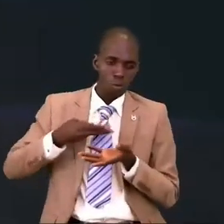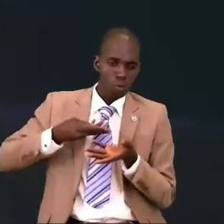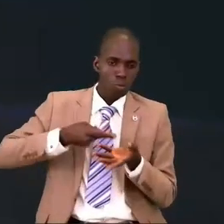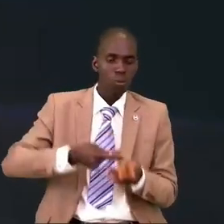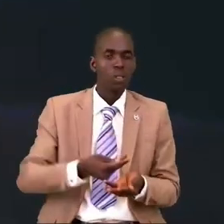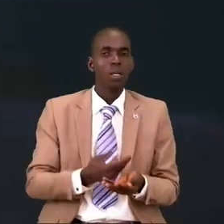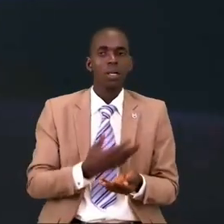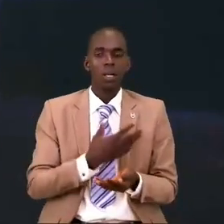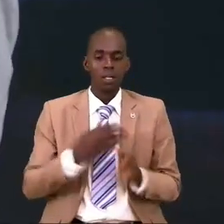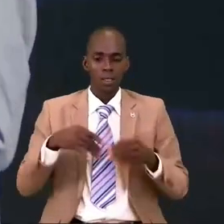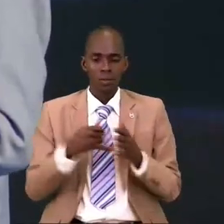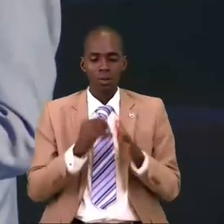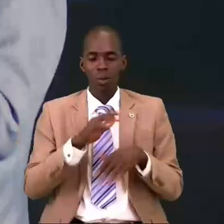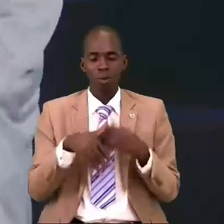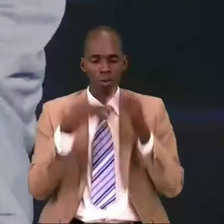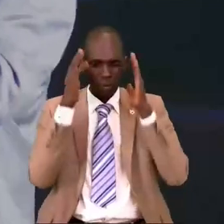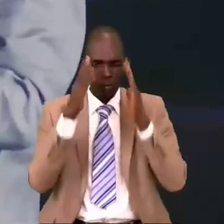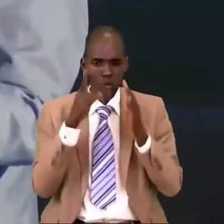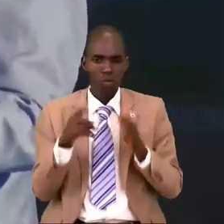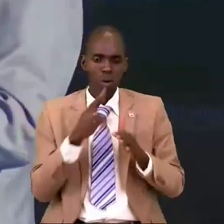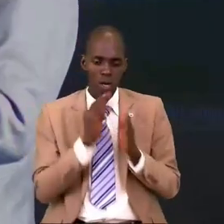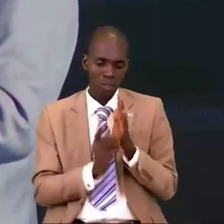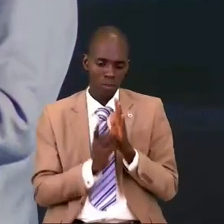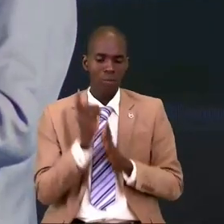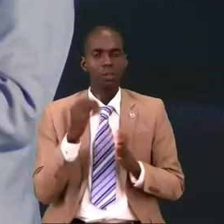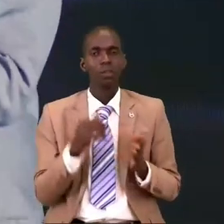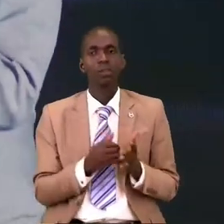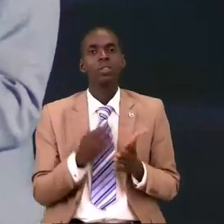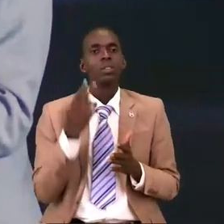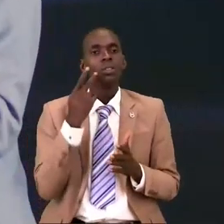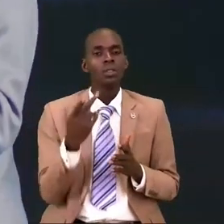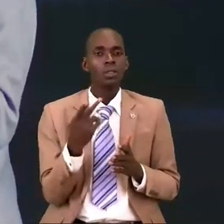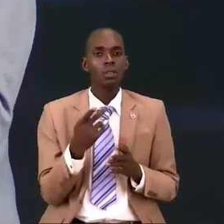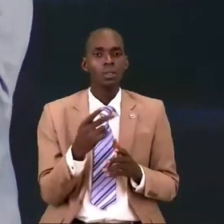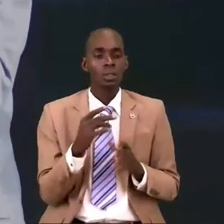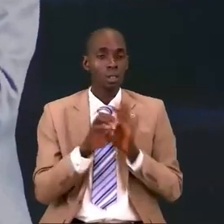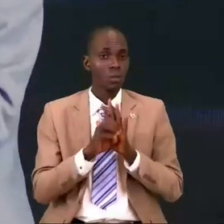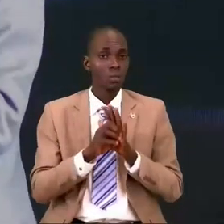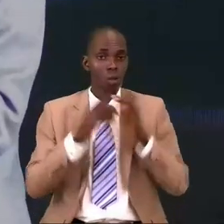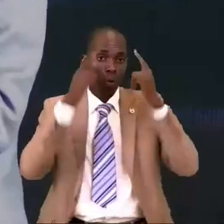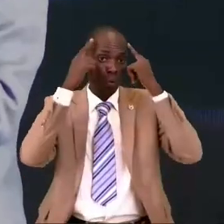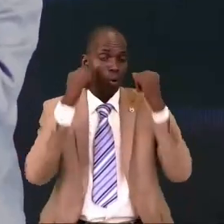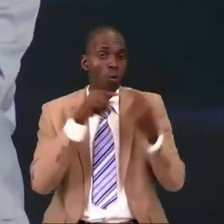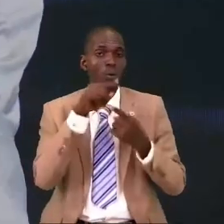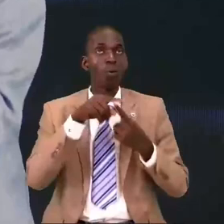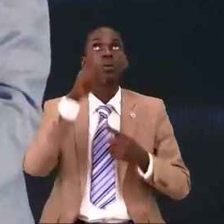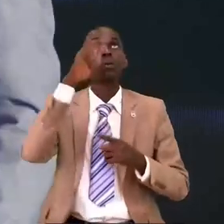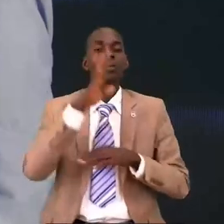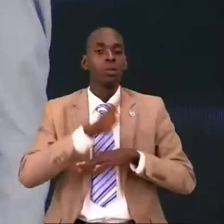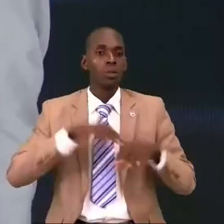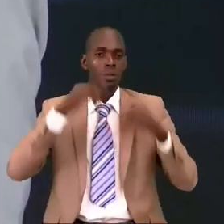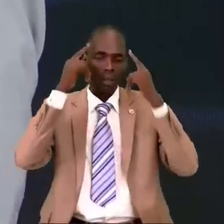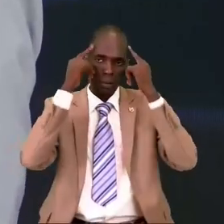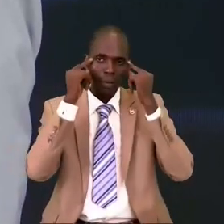Pensez à Moïse. Quand Dieu l'a appelé, il a dit, Seigneur, mais tu sais que je ne suis pas capable. Il n'avait pas le courage. Tu